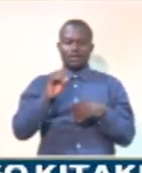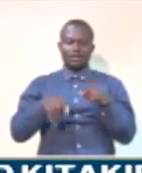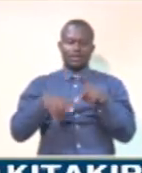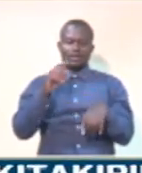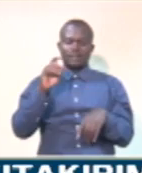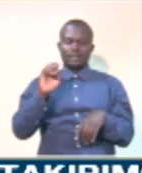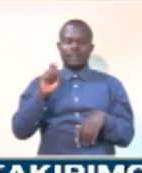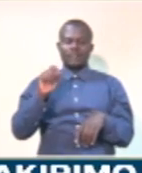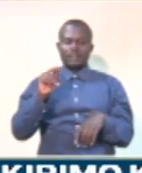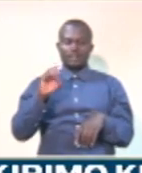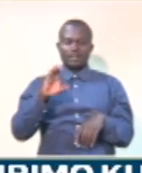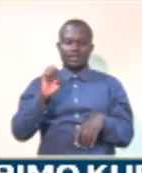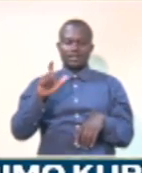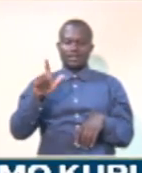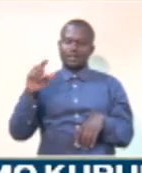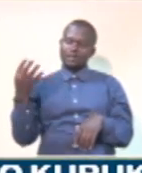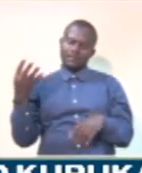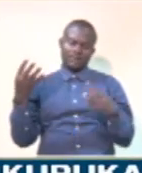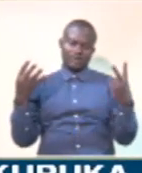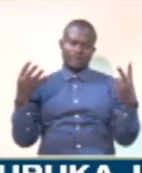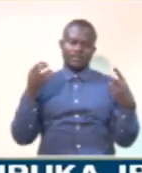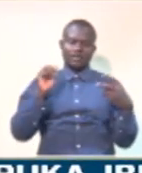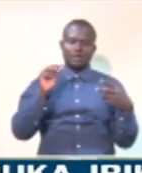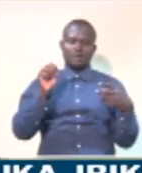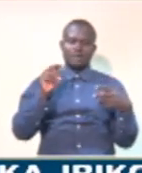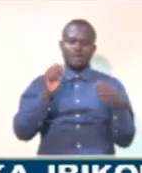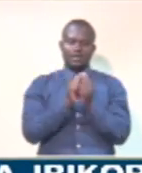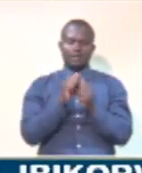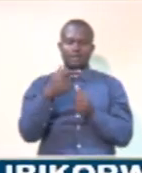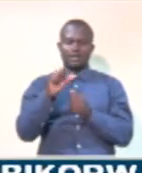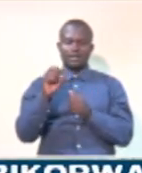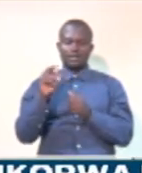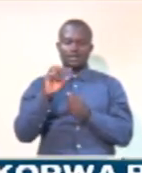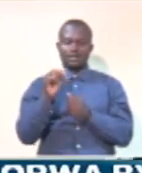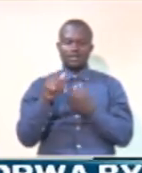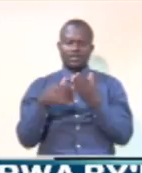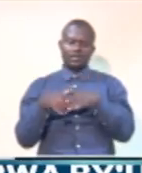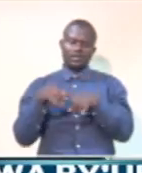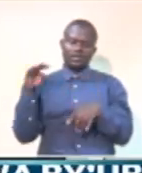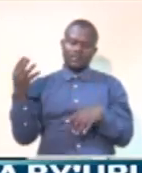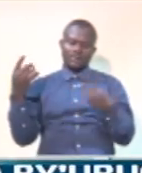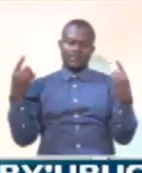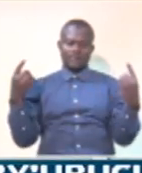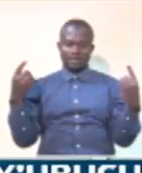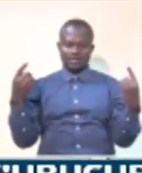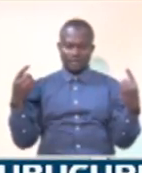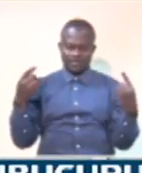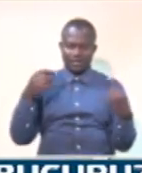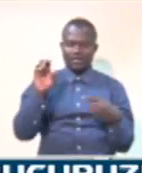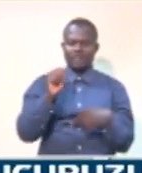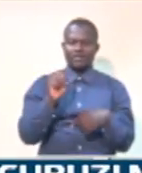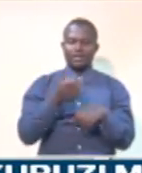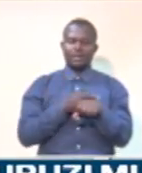FC ibitego 4-2 ku Mumena naho Gasogi itsinda Musanze ibitego 4-1 iyi